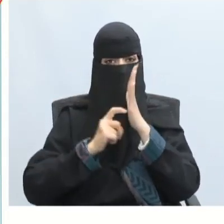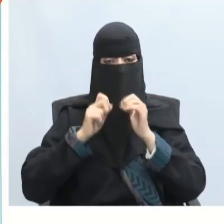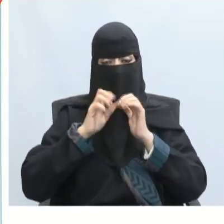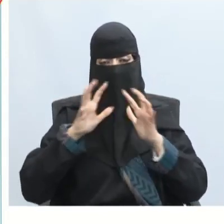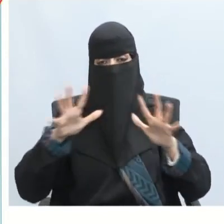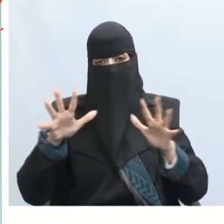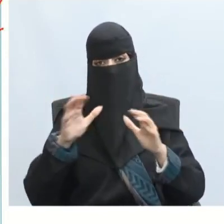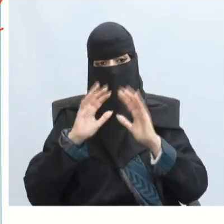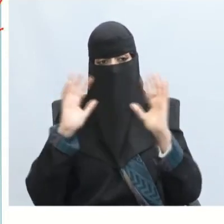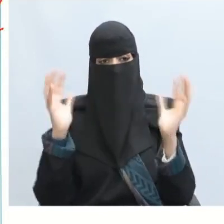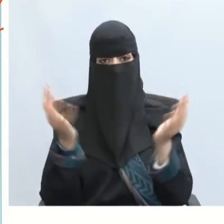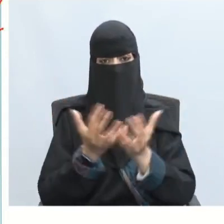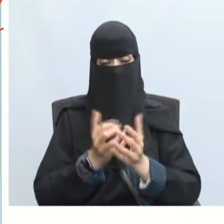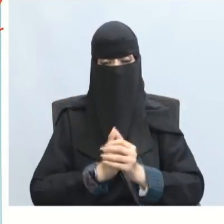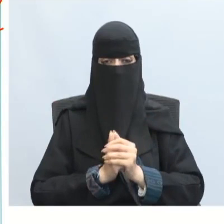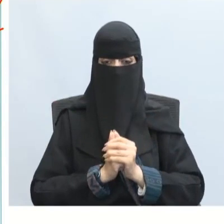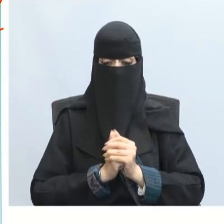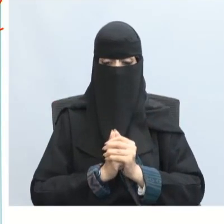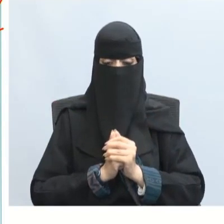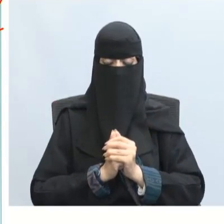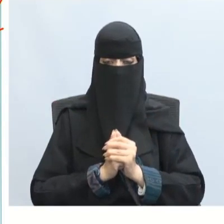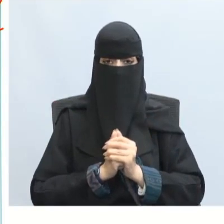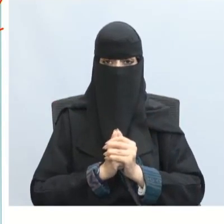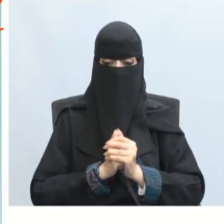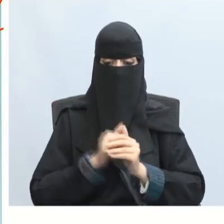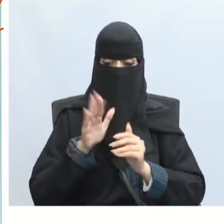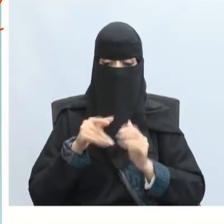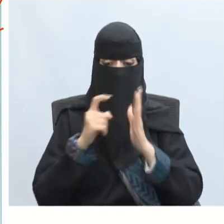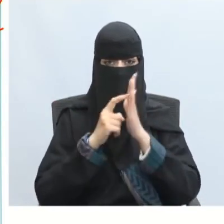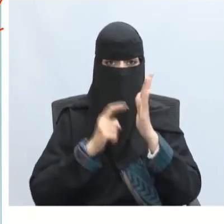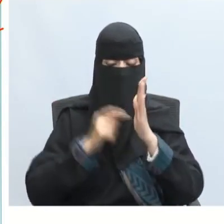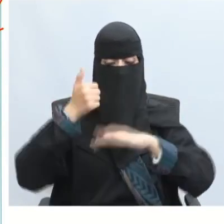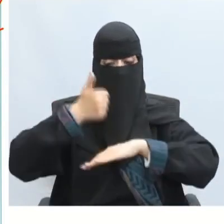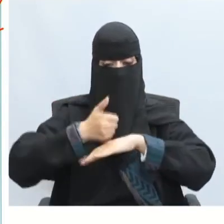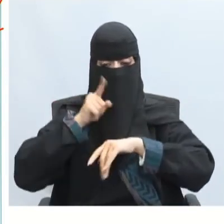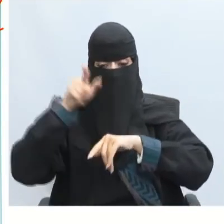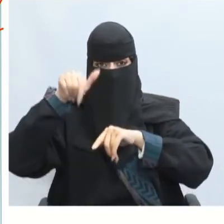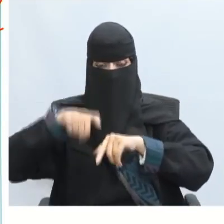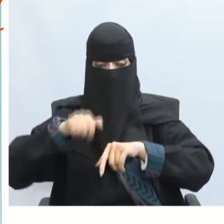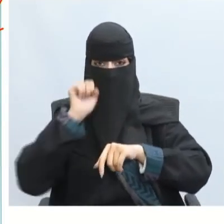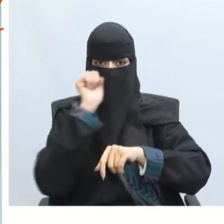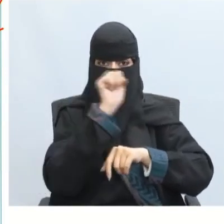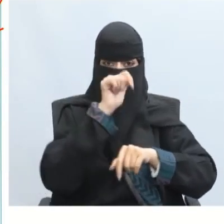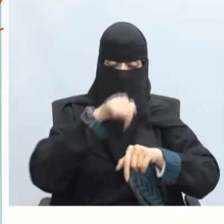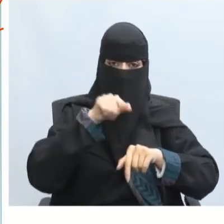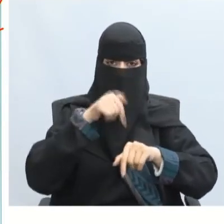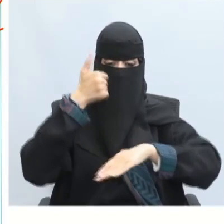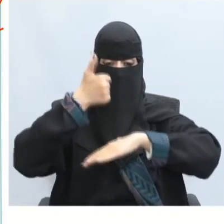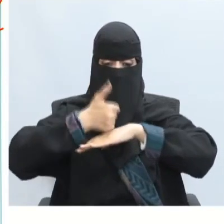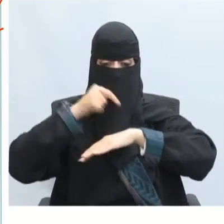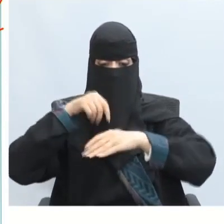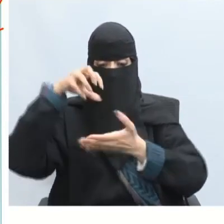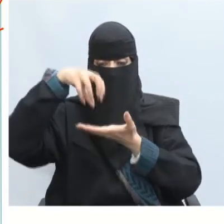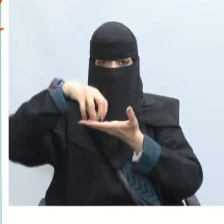نوعان الانظمه الاساسيه وهي الانظمه التي تختص باساس